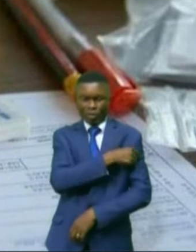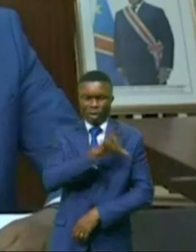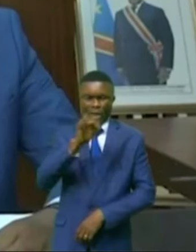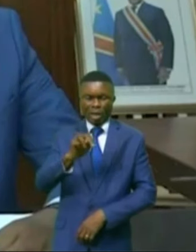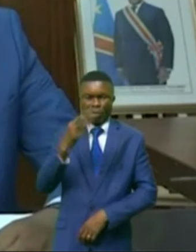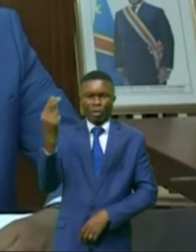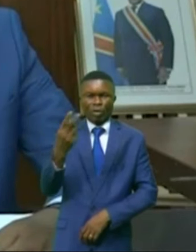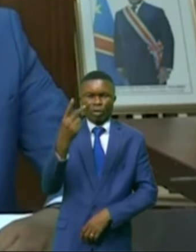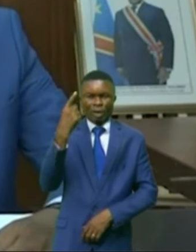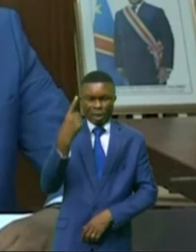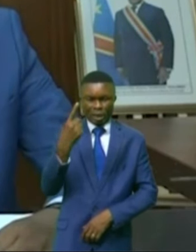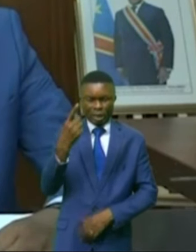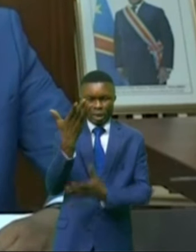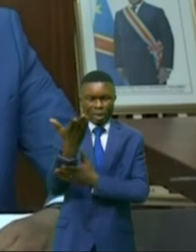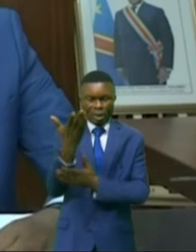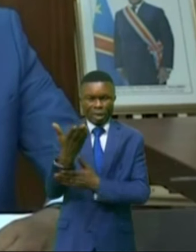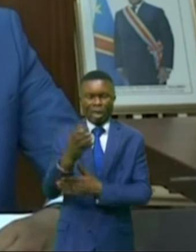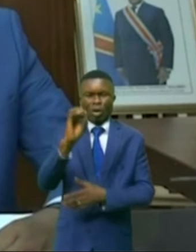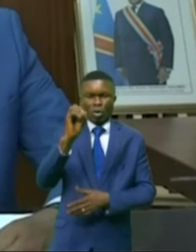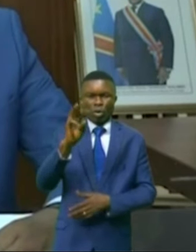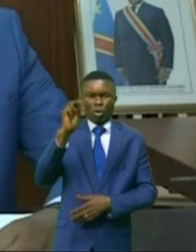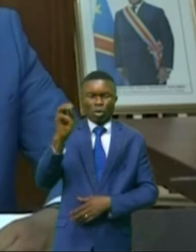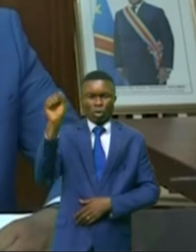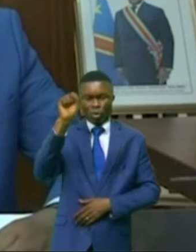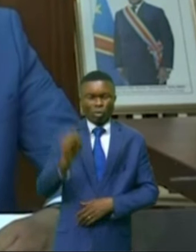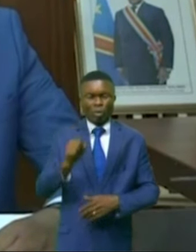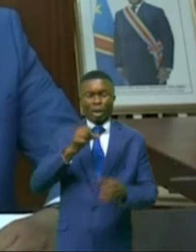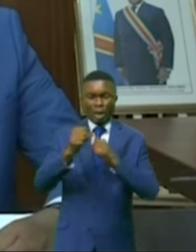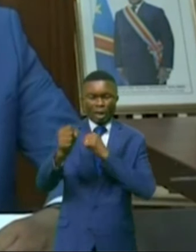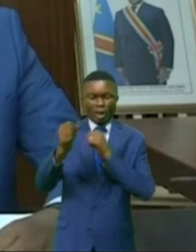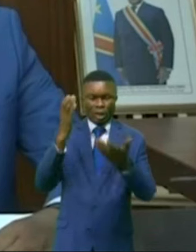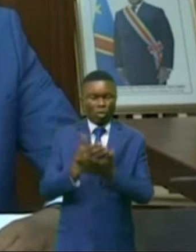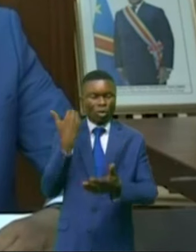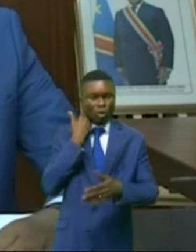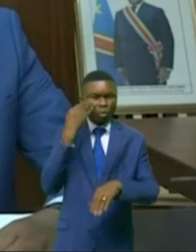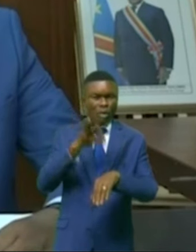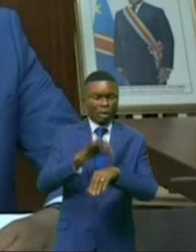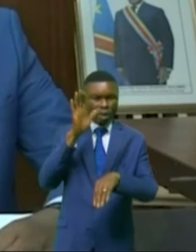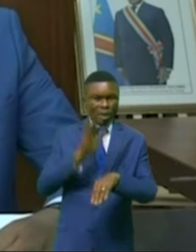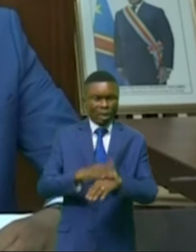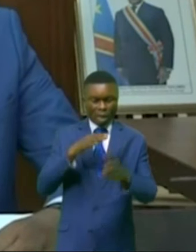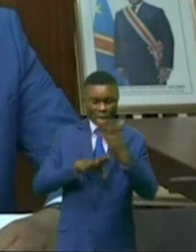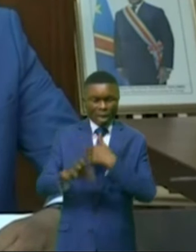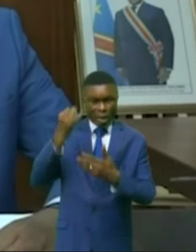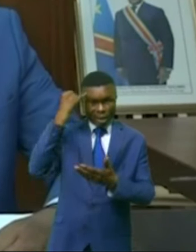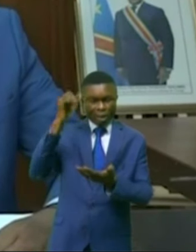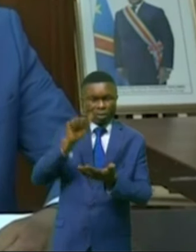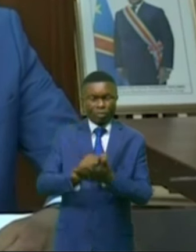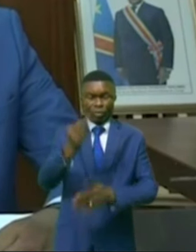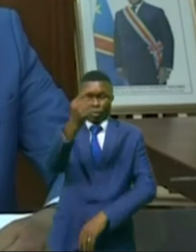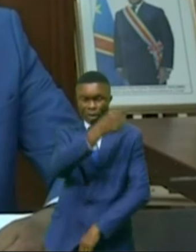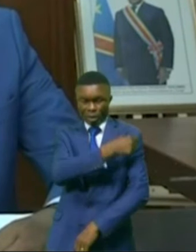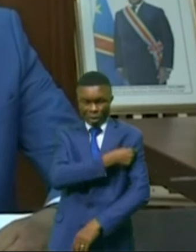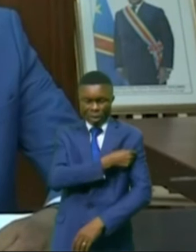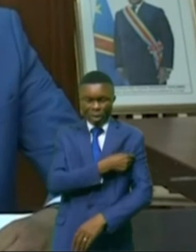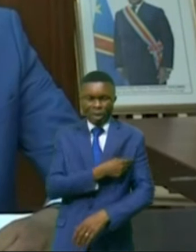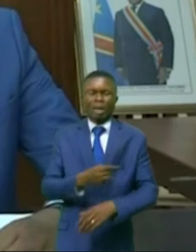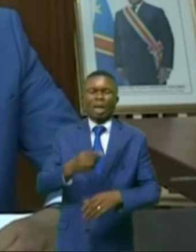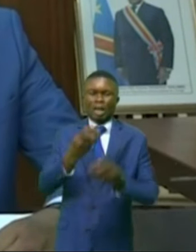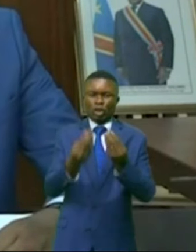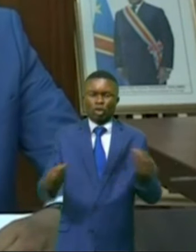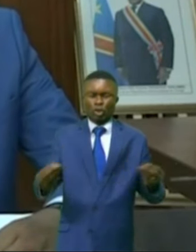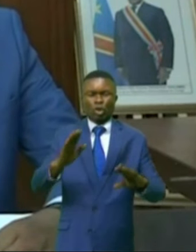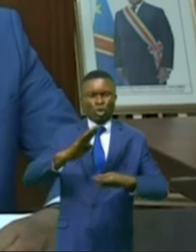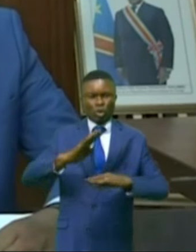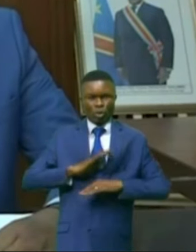M, recommandé par l'OMS dans la lutte contre le paludisme, s'inscrit donc dans cette logique. Ce vaccin, dont les effets sont satisfaisants, est